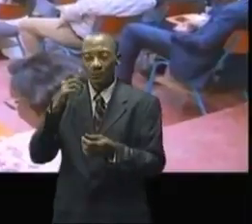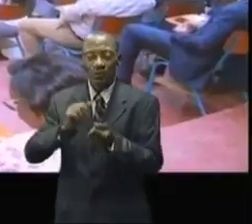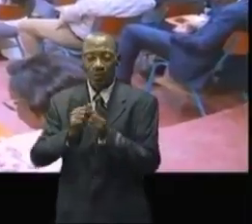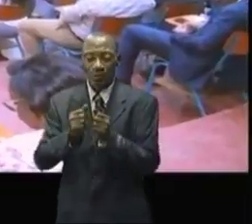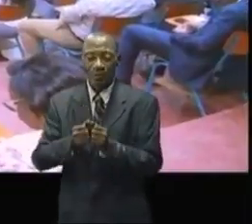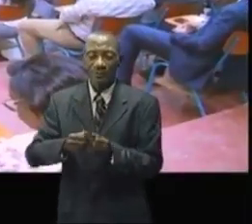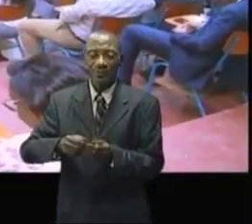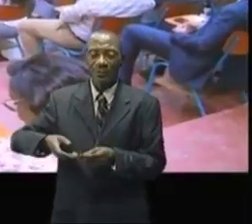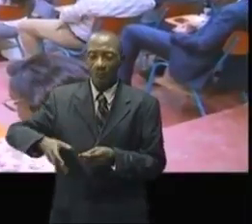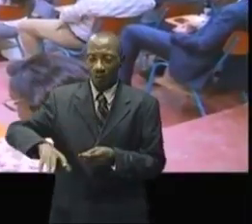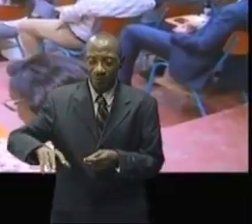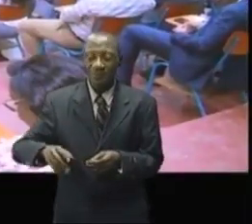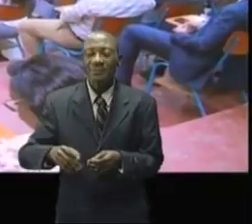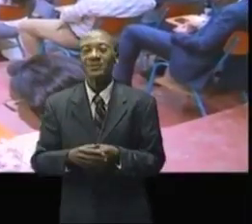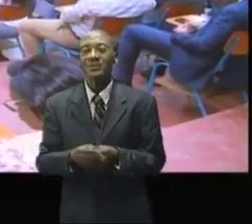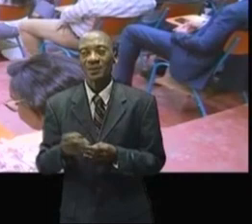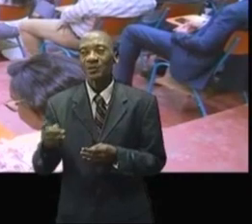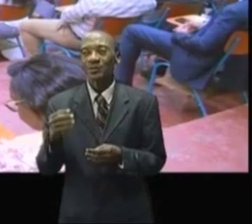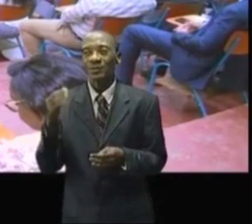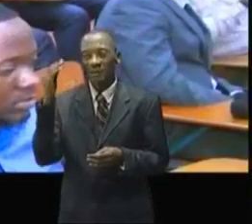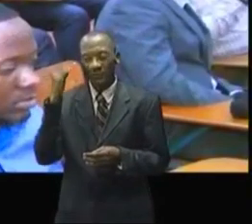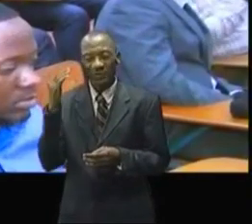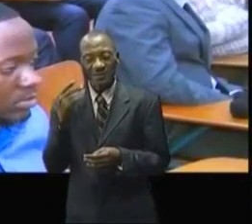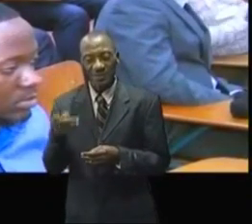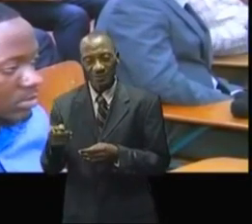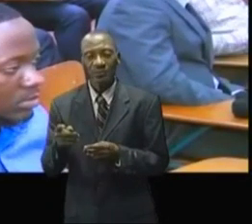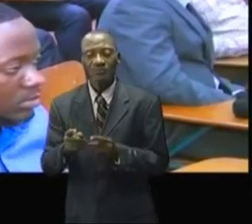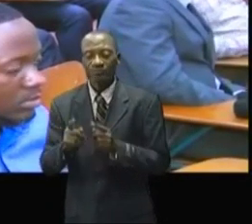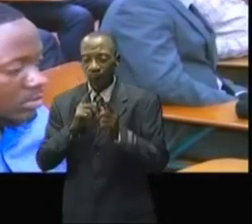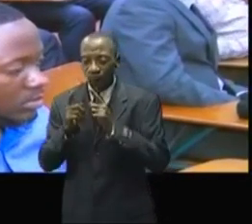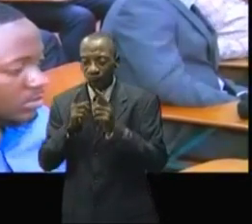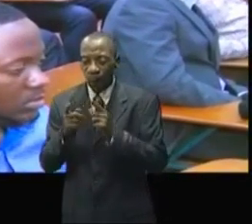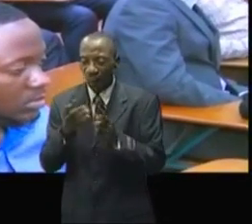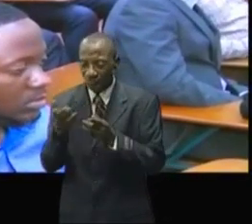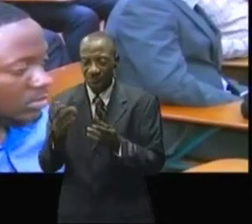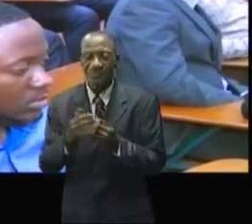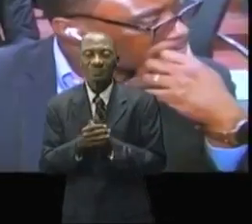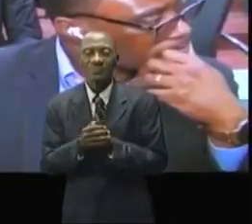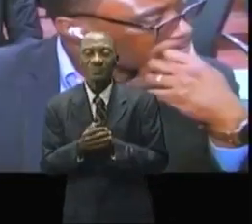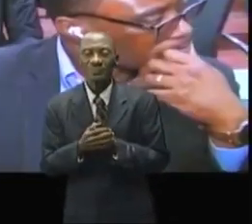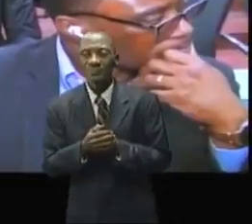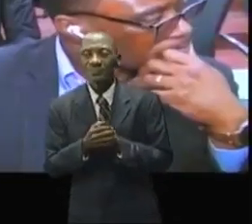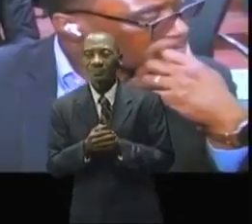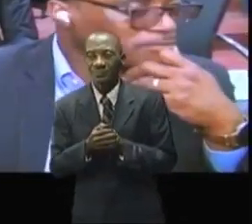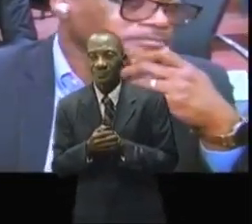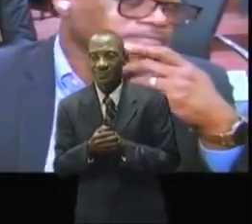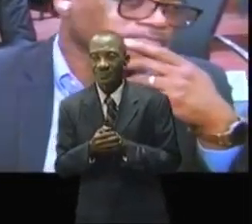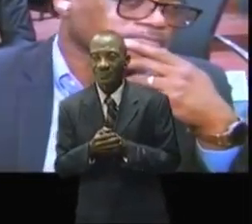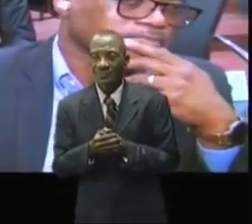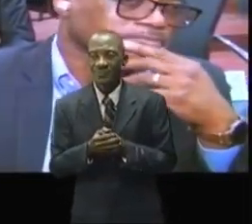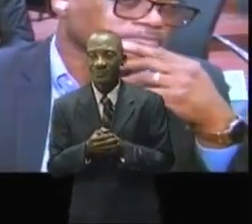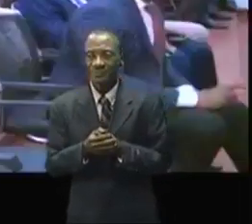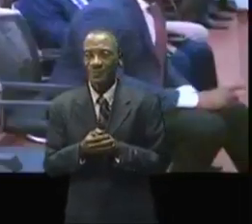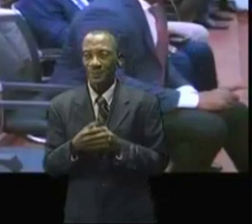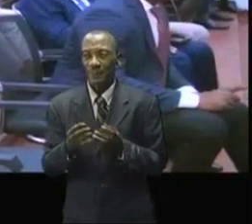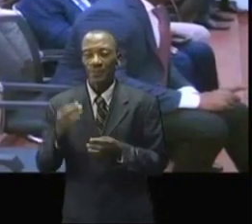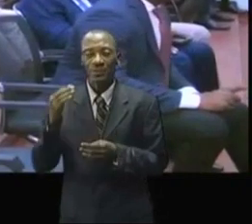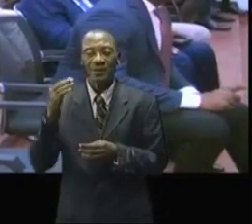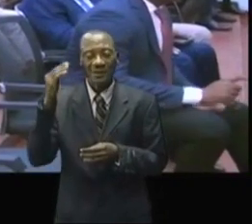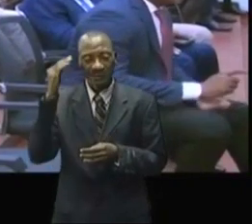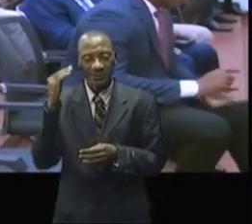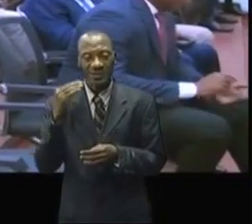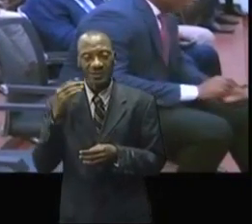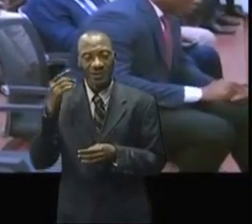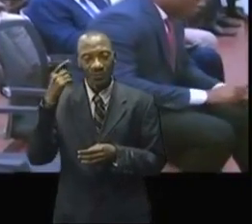vont désormais payer leurs factures de façon confortable via la monnaie électronique. Grâce à la digitalisation des paiements,